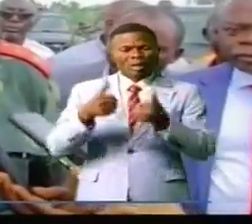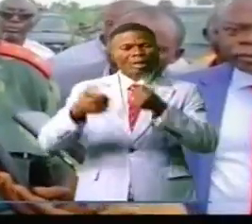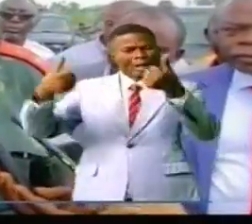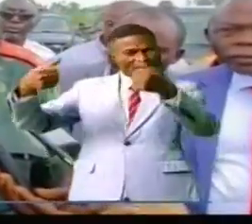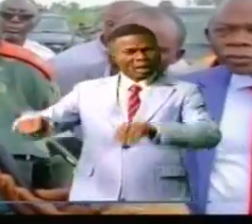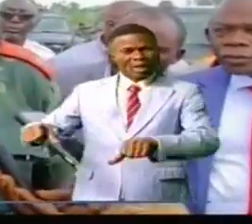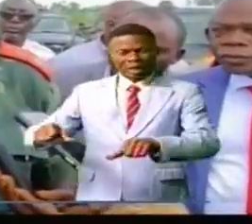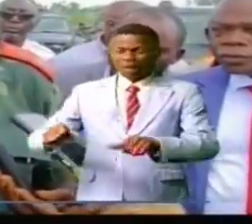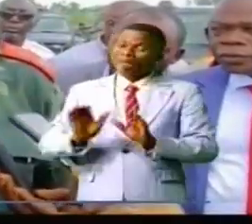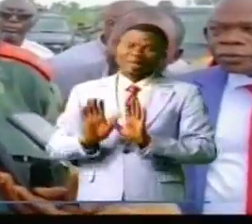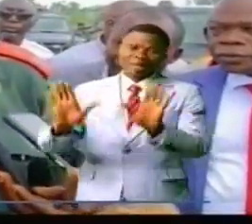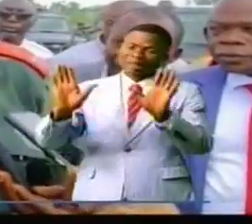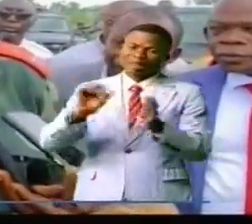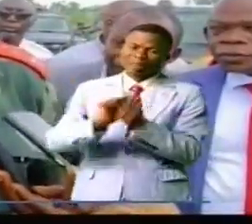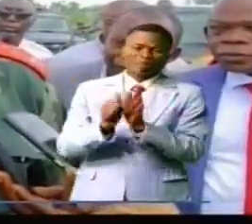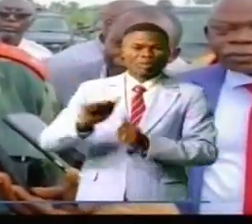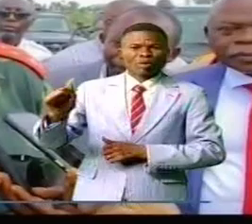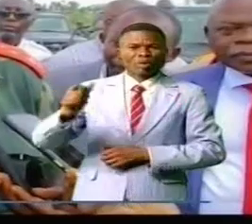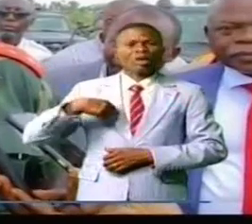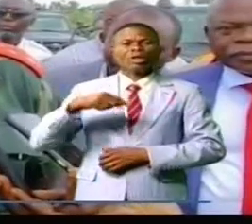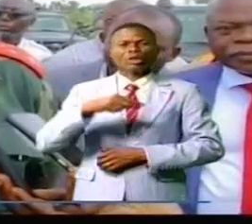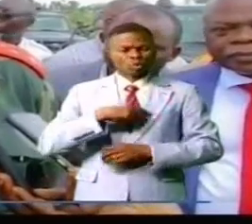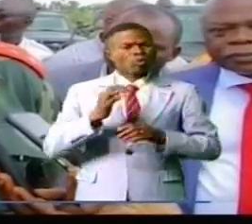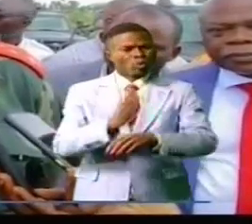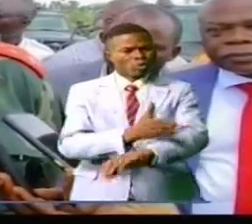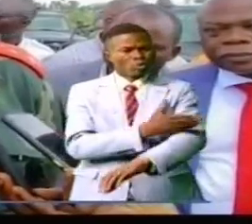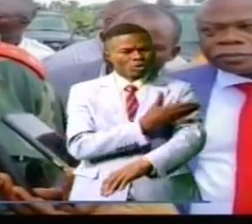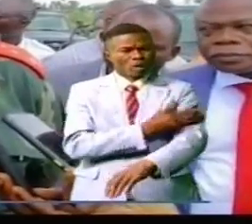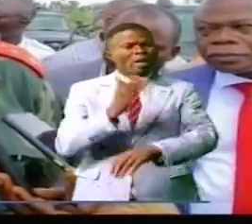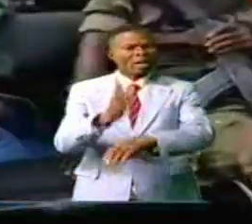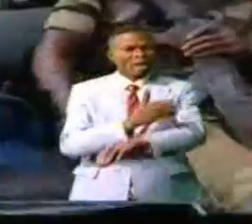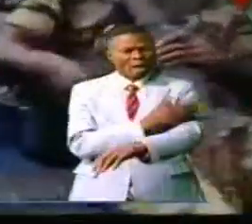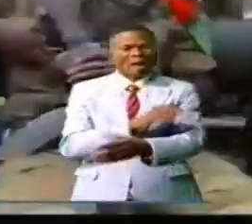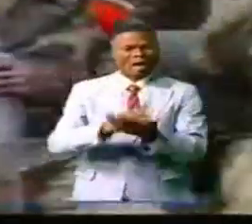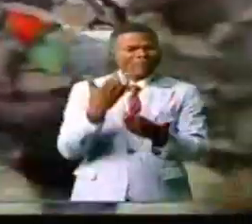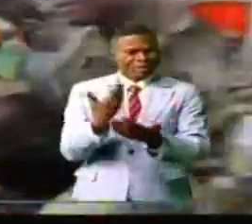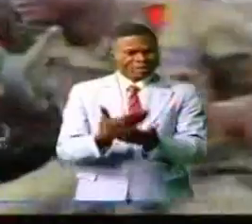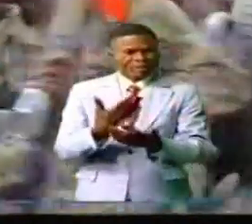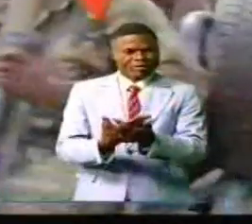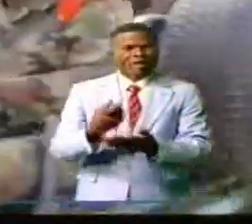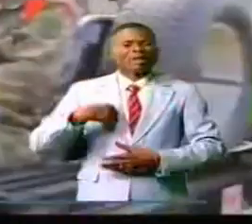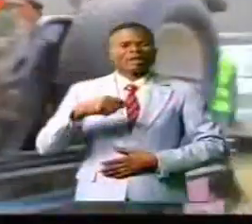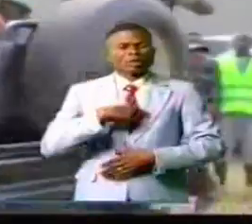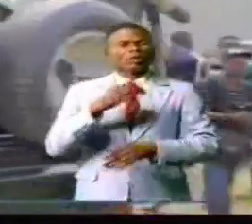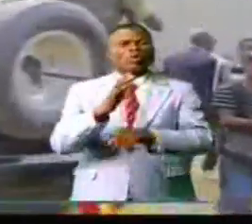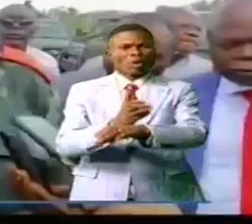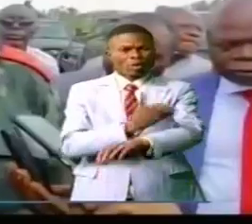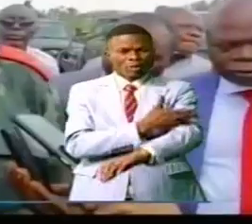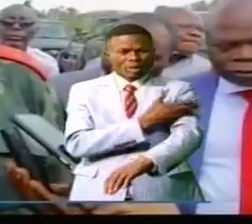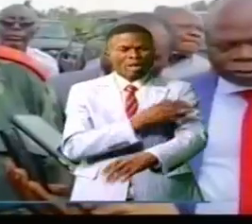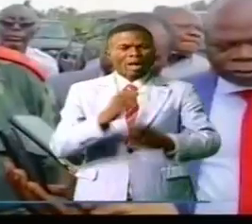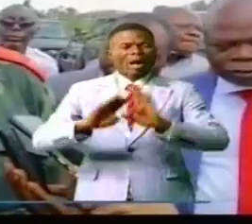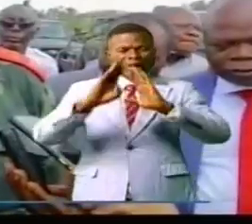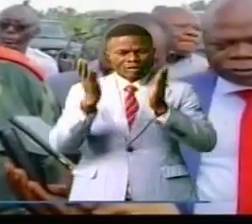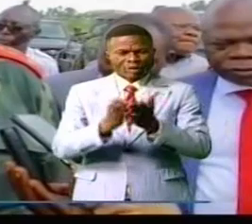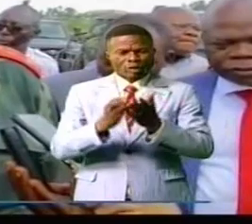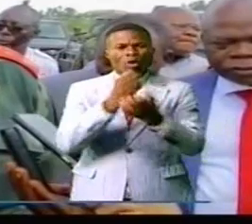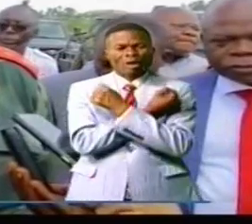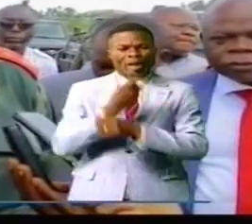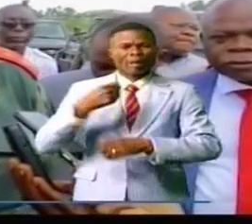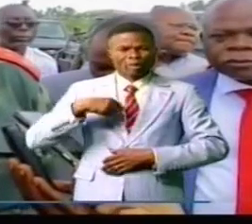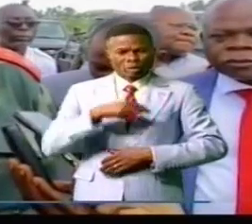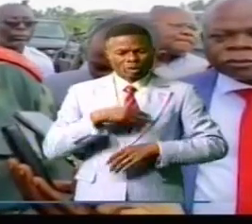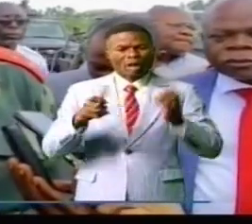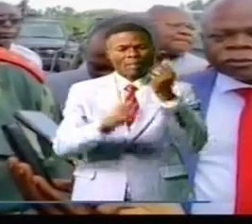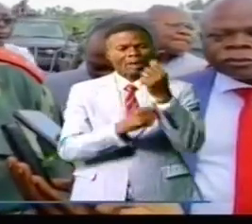rester, en tout cas, c'est leur problème. Nous, nous allons avancer, et même avancer à grande vitesse. Nous allons avancer avec ceux qui veulent avancer, et